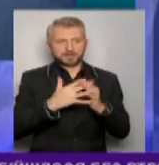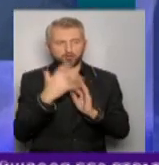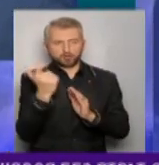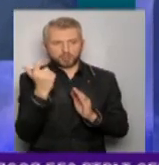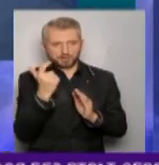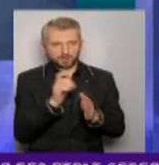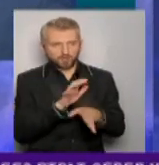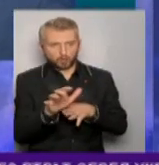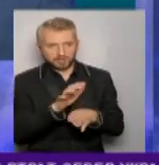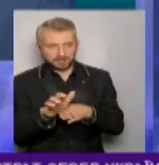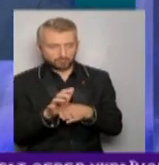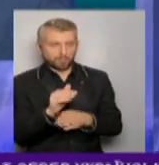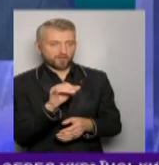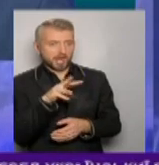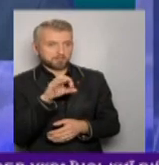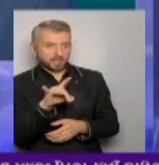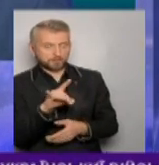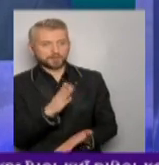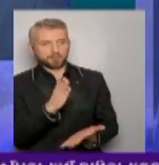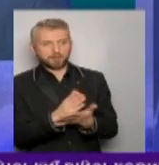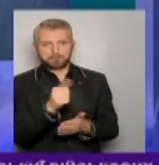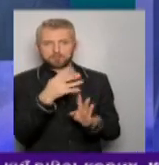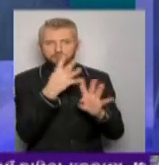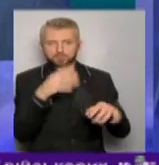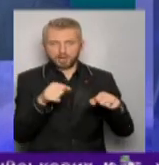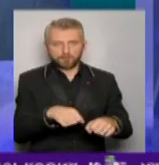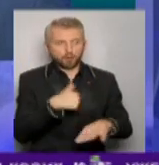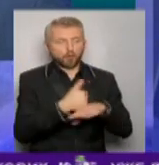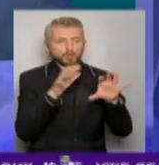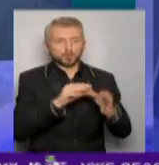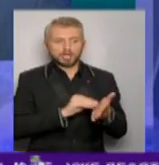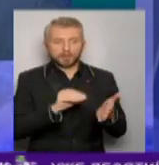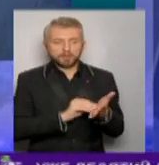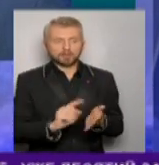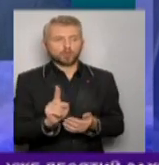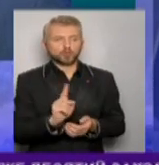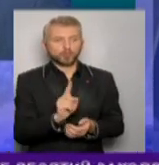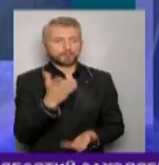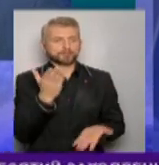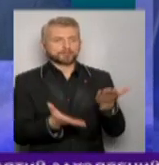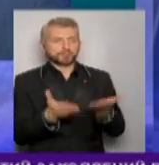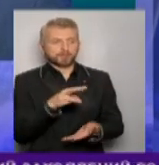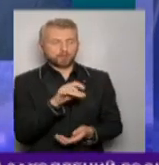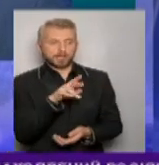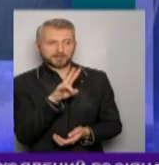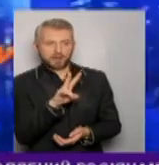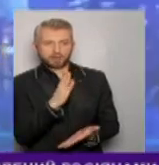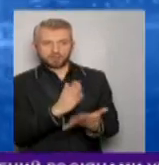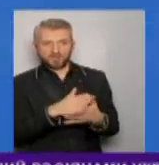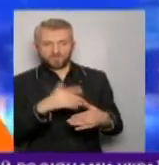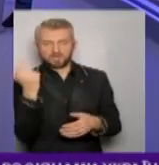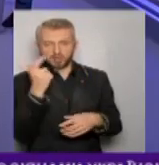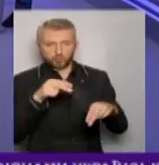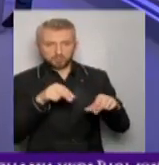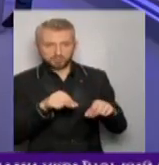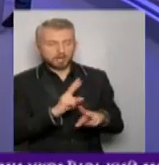сільськогосподарським виробництвом, фермер, має пріоритет. Але в Конституції в нашій записано, що якщо Мар'ян є власником землі,